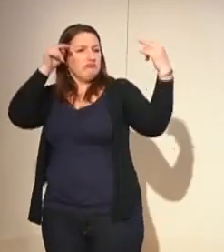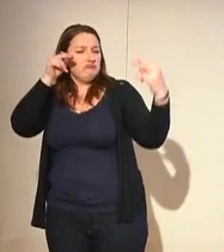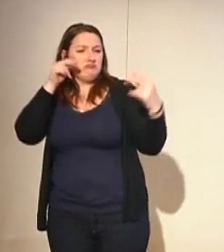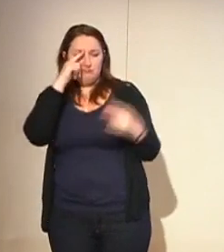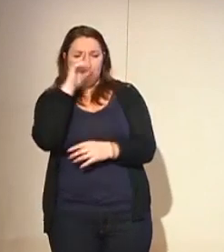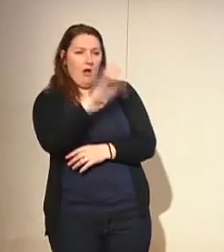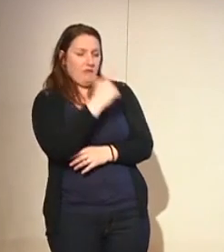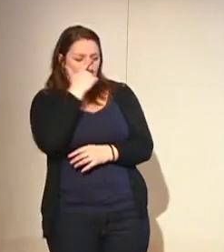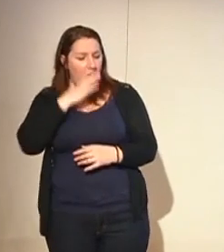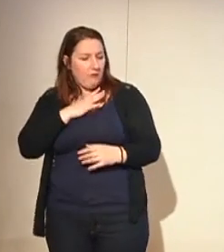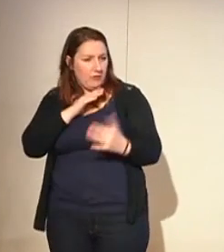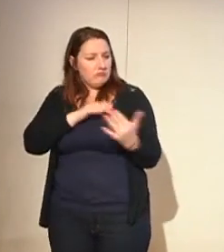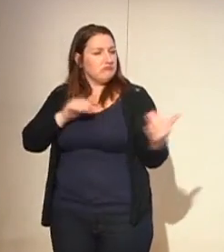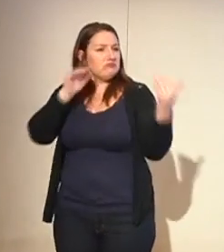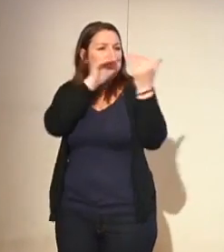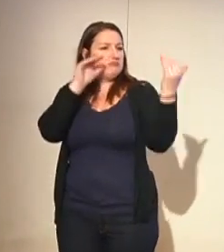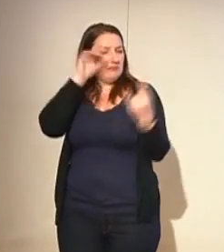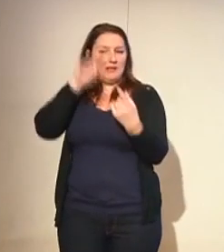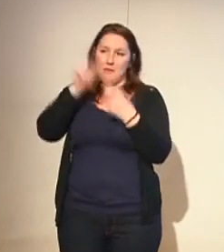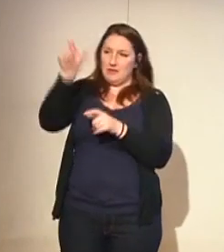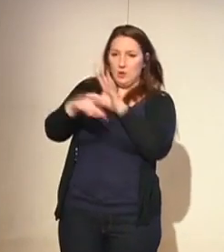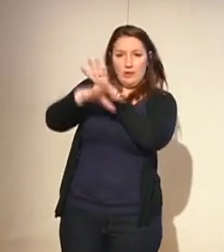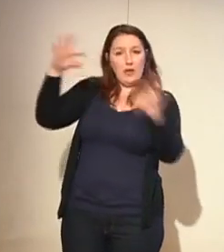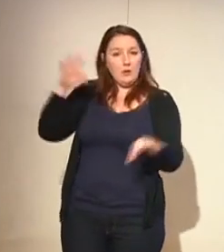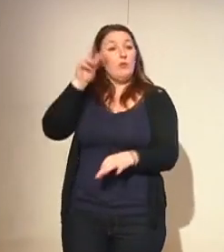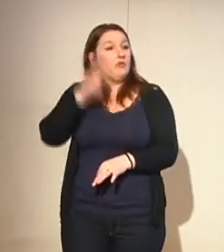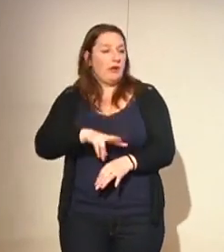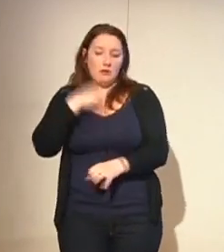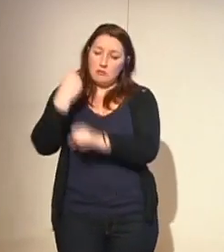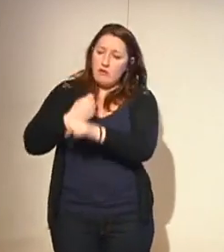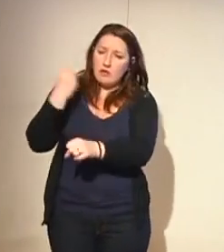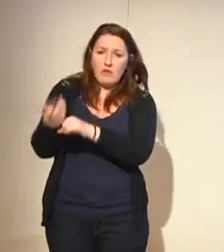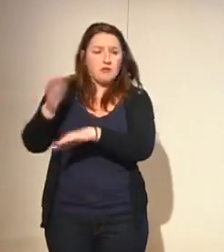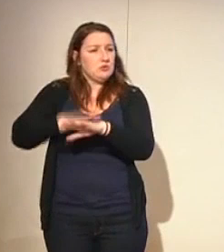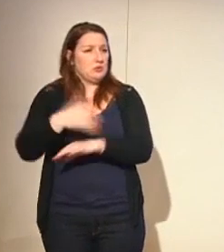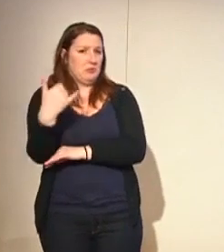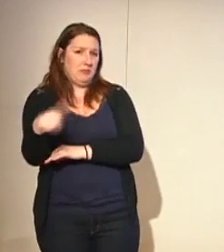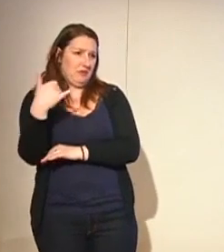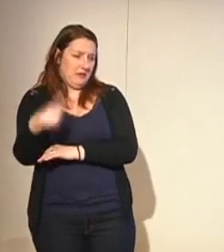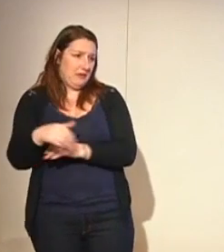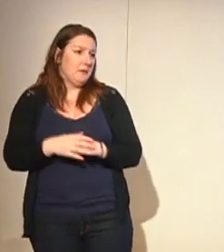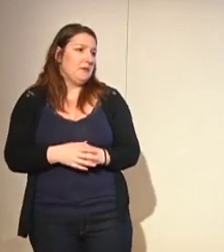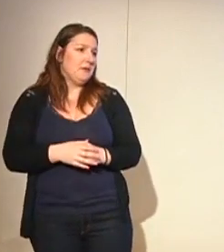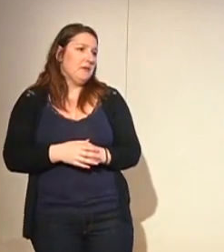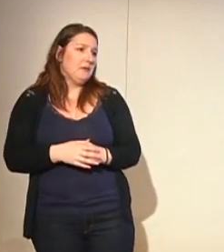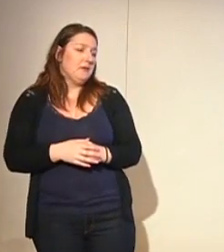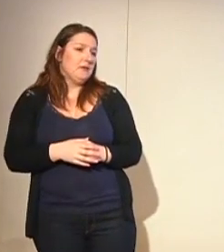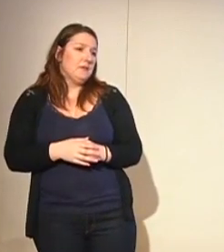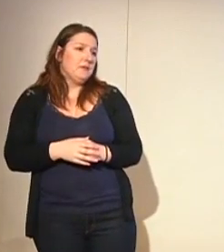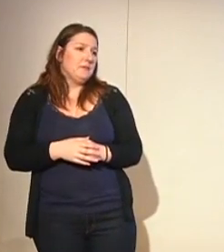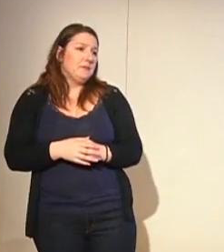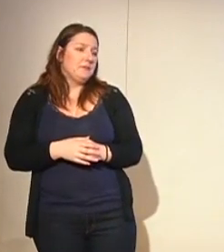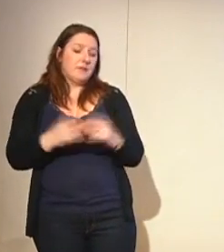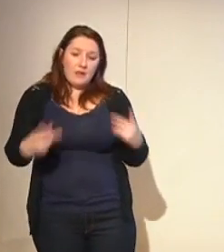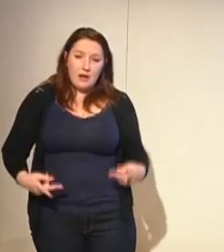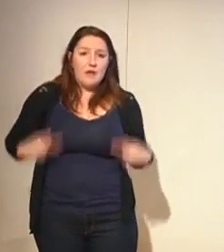l'élu euh qui reste un domaine euh à travailler qui reste un domaine qui est un frein à la participation euh à la